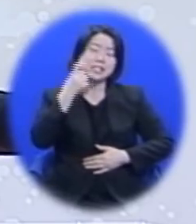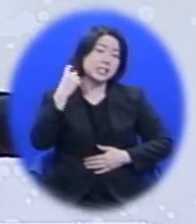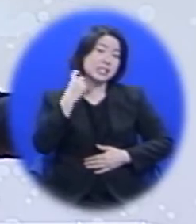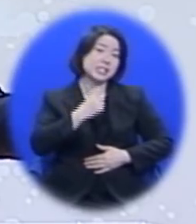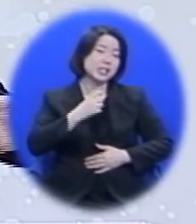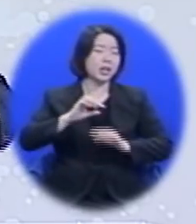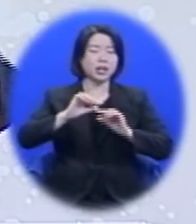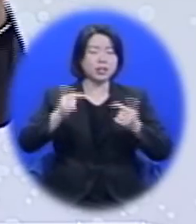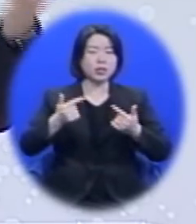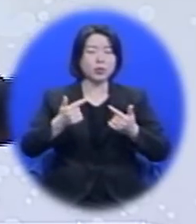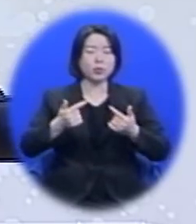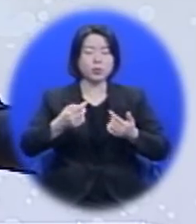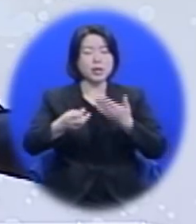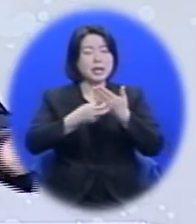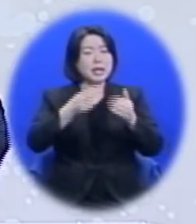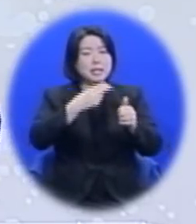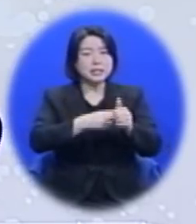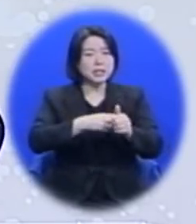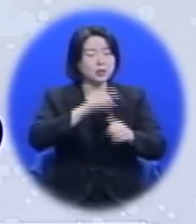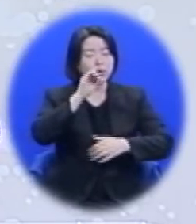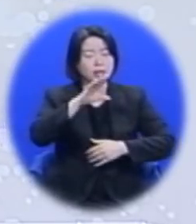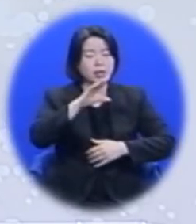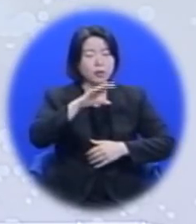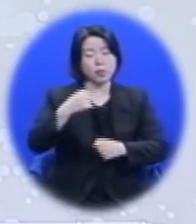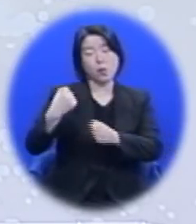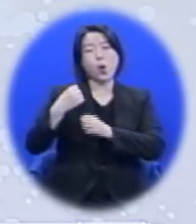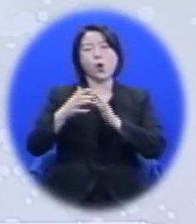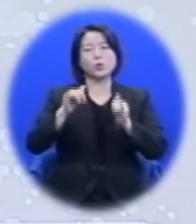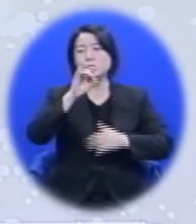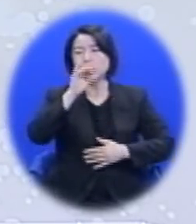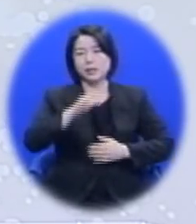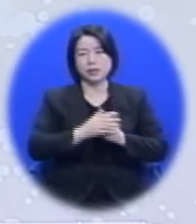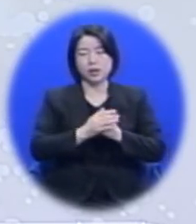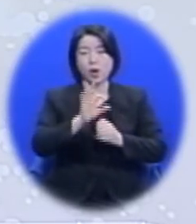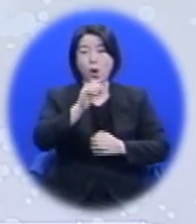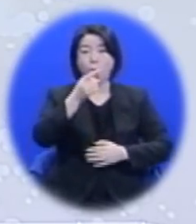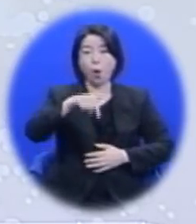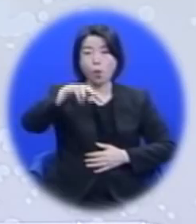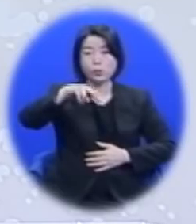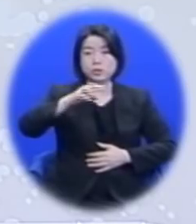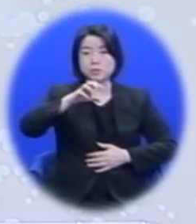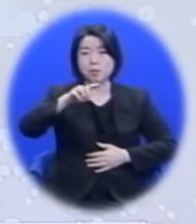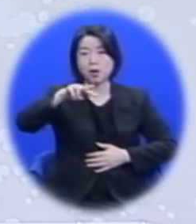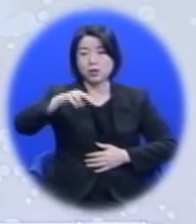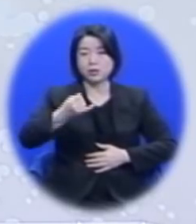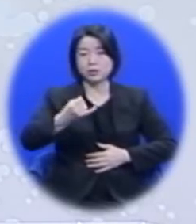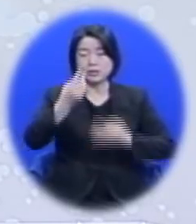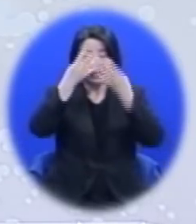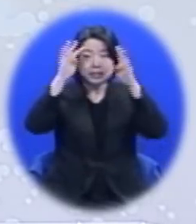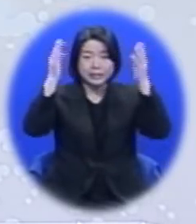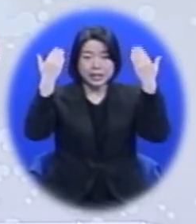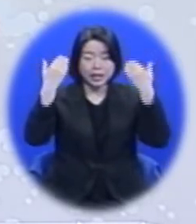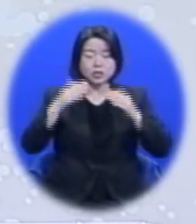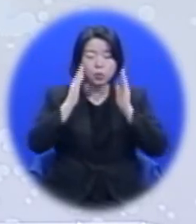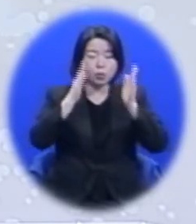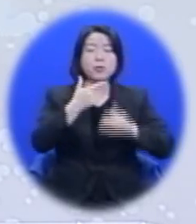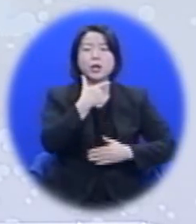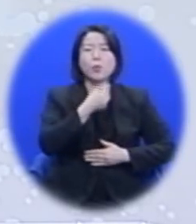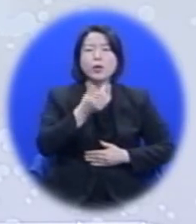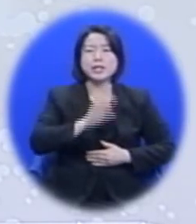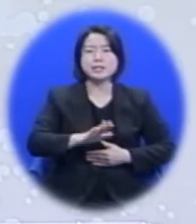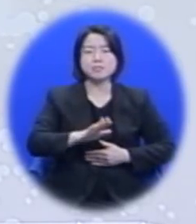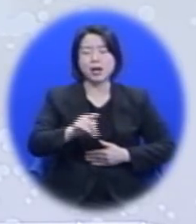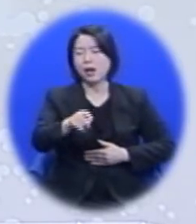의사가 되지도 못했고 군인이 되지도 못했습니다. 옥스퍼드 대학에서 공부하기를 원했지만 그는 마약에 찌들어서